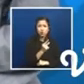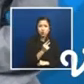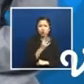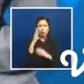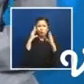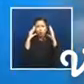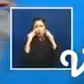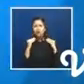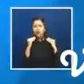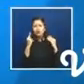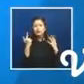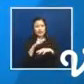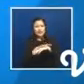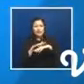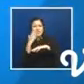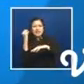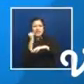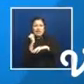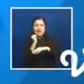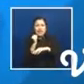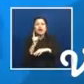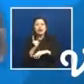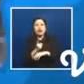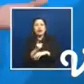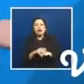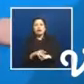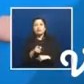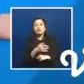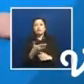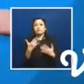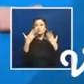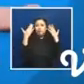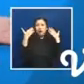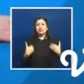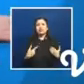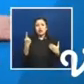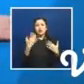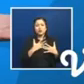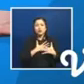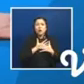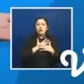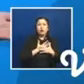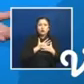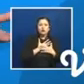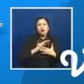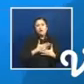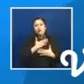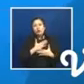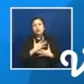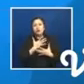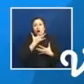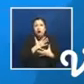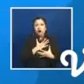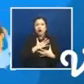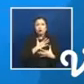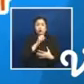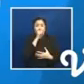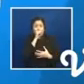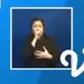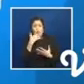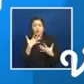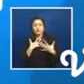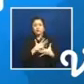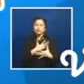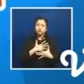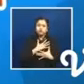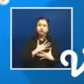kulit terasa dingin. Selain itu, pasien juga akan merasakan nyeri dada, nafas pendek, terengah-engah, batuk, gelisah